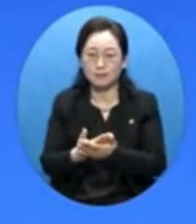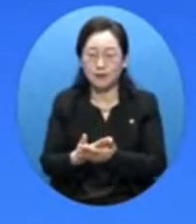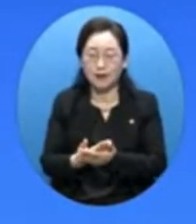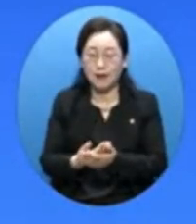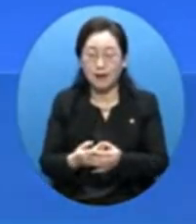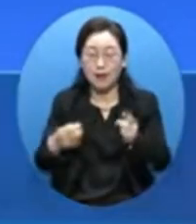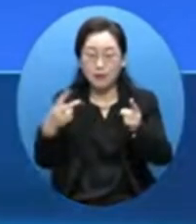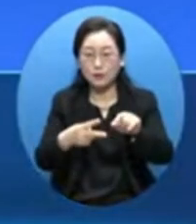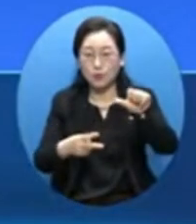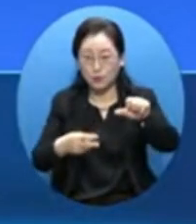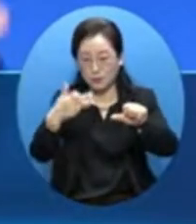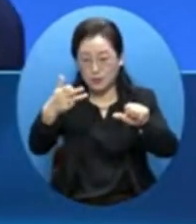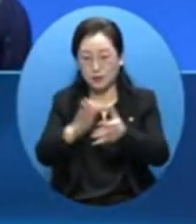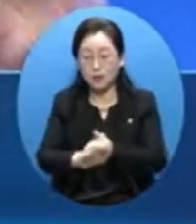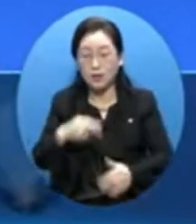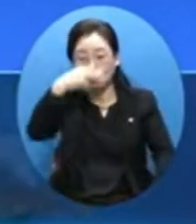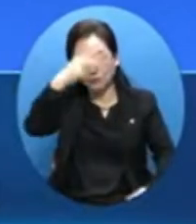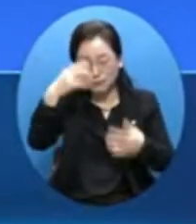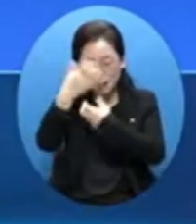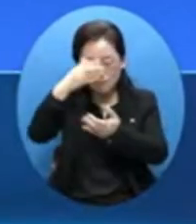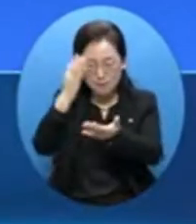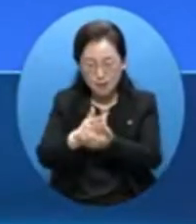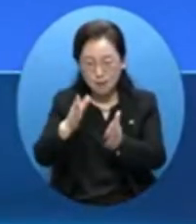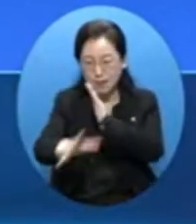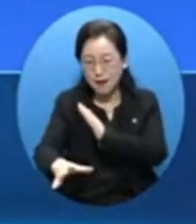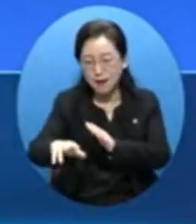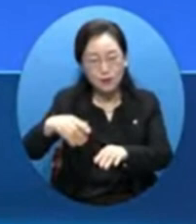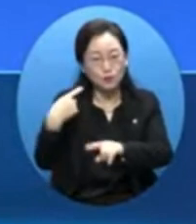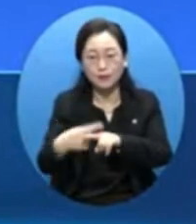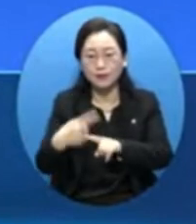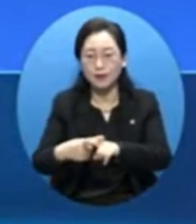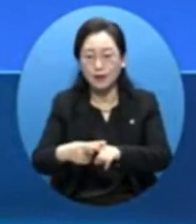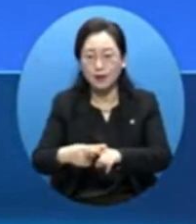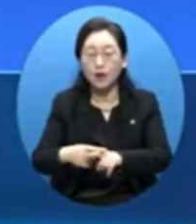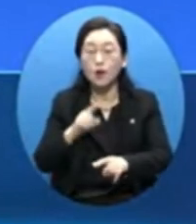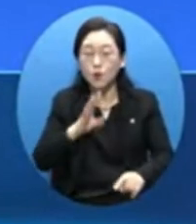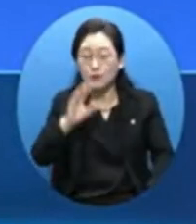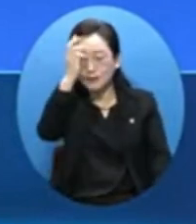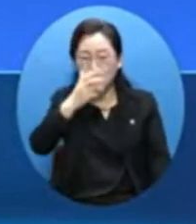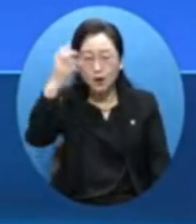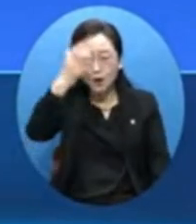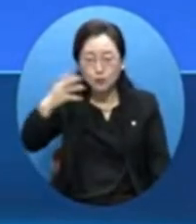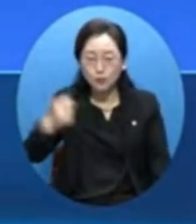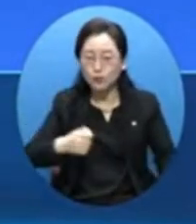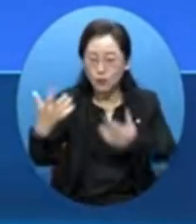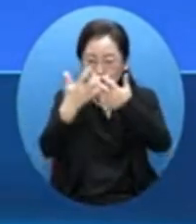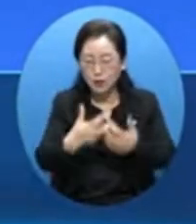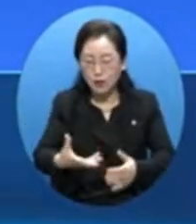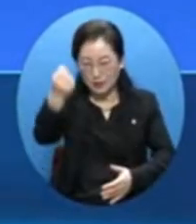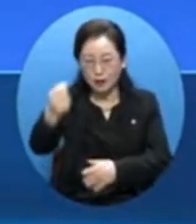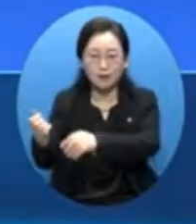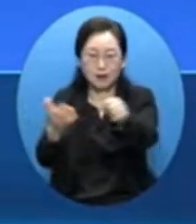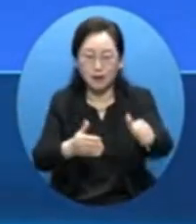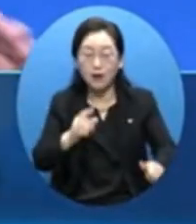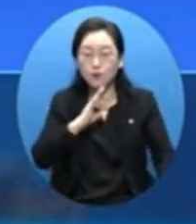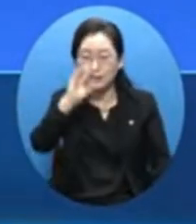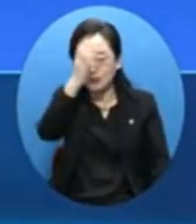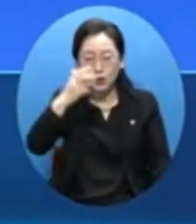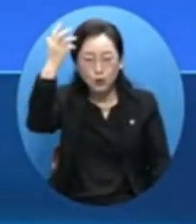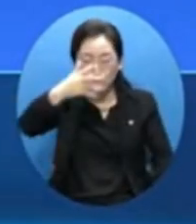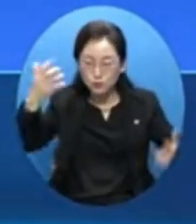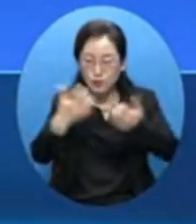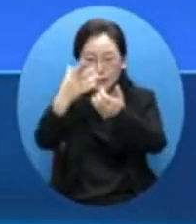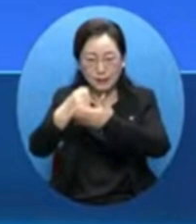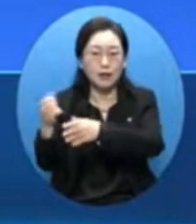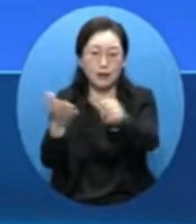에베소 5장 18절을 말씀합니다. 술 취하지 말라. 이는 방탕한 것이니 오직 성령으로 충만함을 받으라. 오직 성령으로